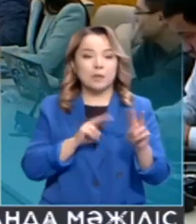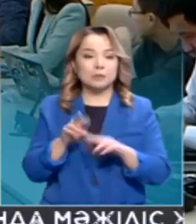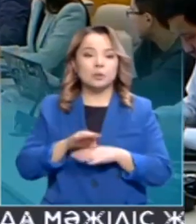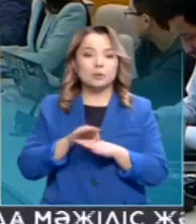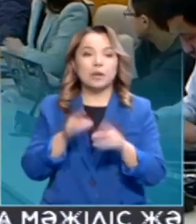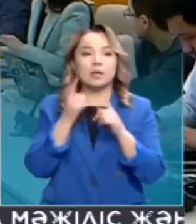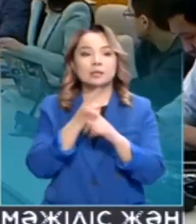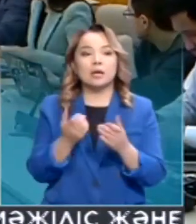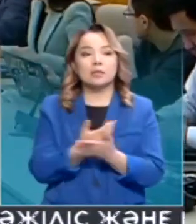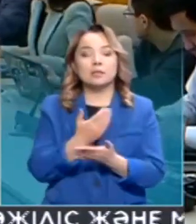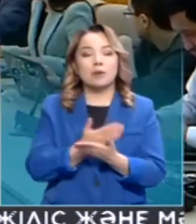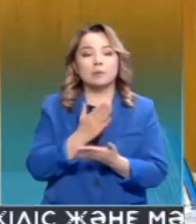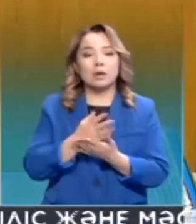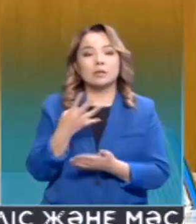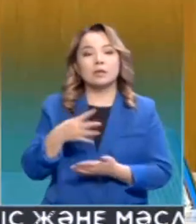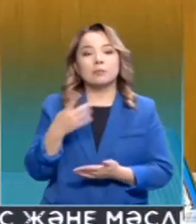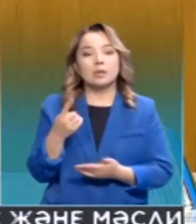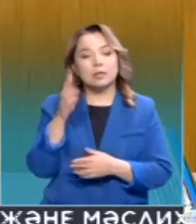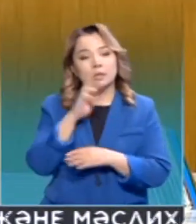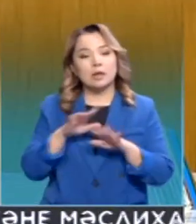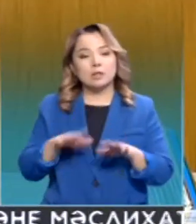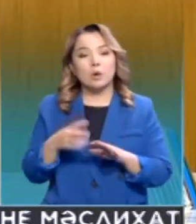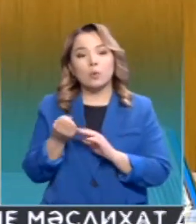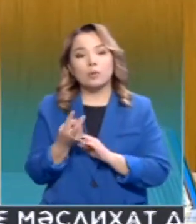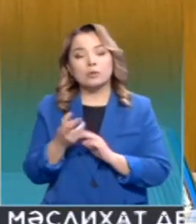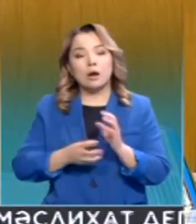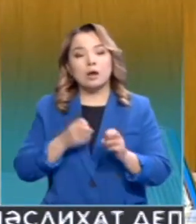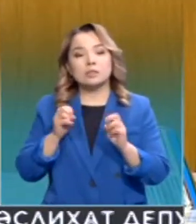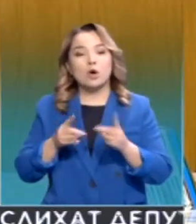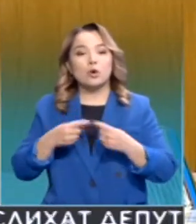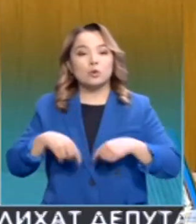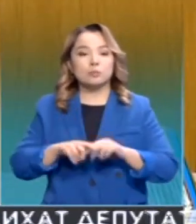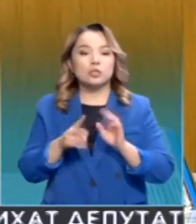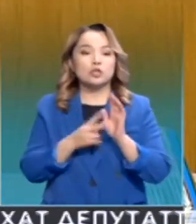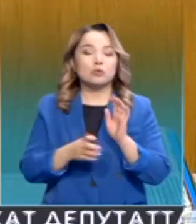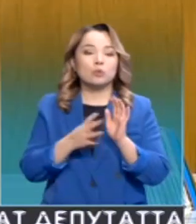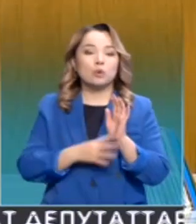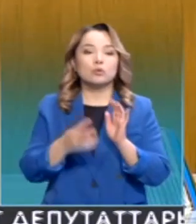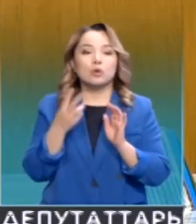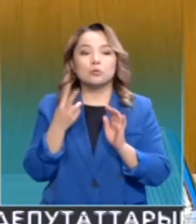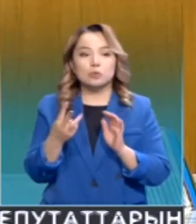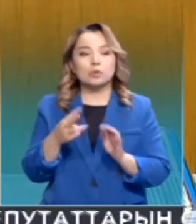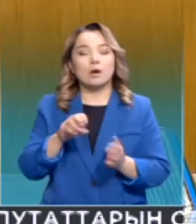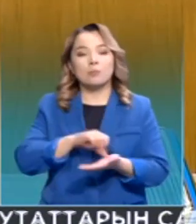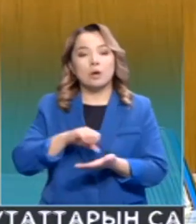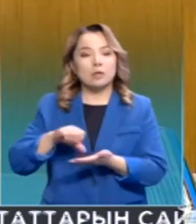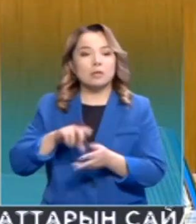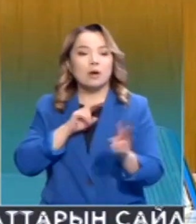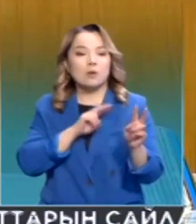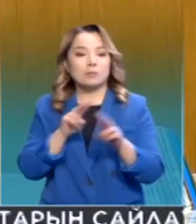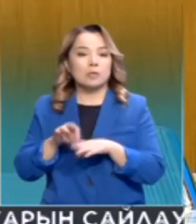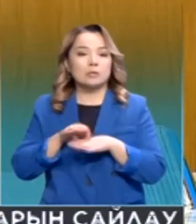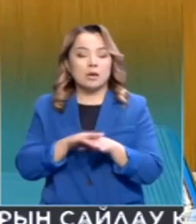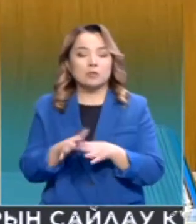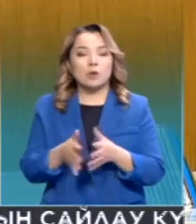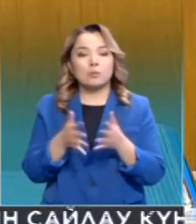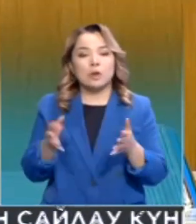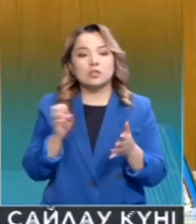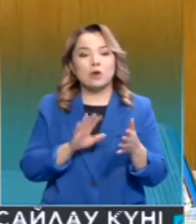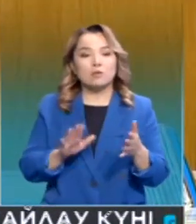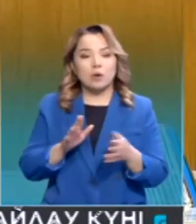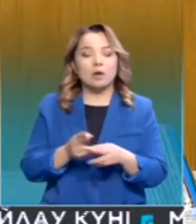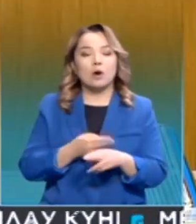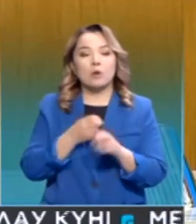ақпарат айтты. Барлығы 41 ел мен 12 халықаралық ұйымнан 793 байқаушы тіркелген, оның ең көбі Еуропалық қауіпсіздік